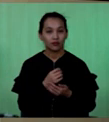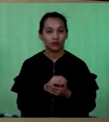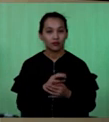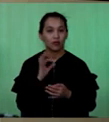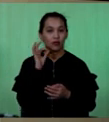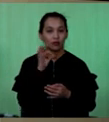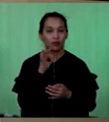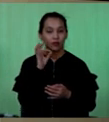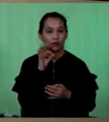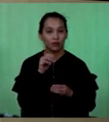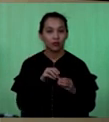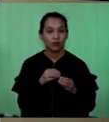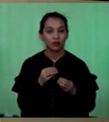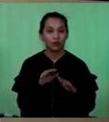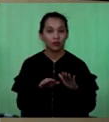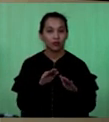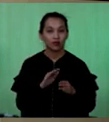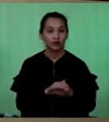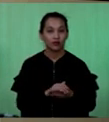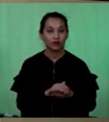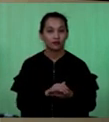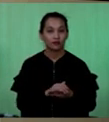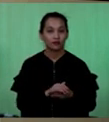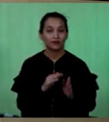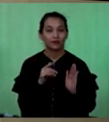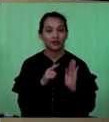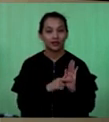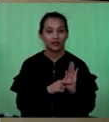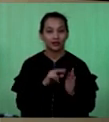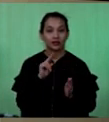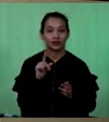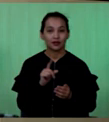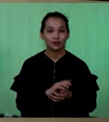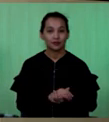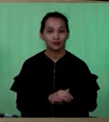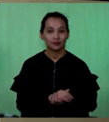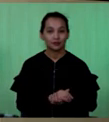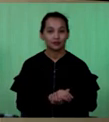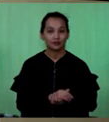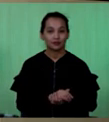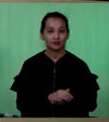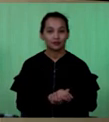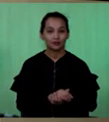O'rikning massasi nech kilogram ekan? 7 kilogram.